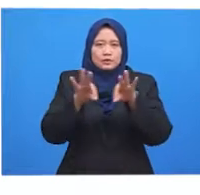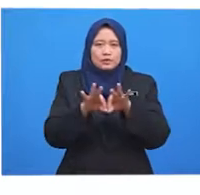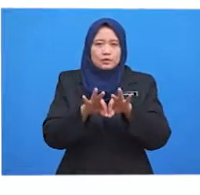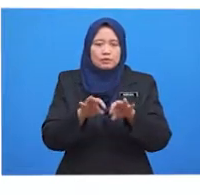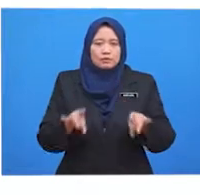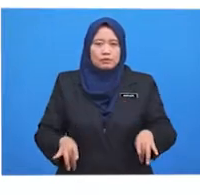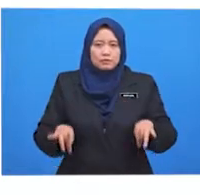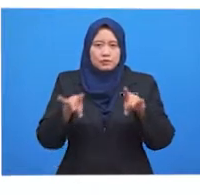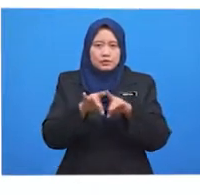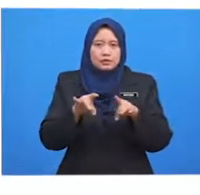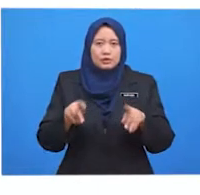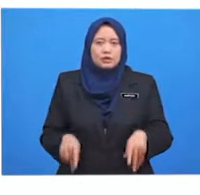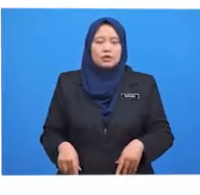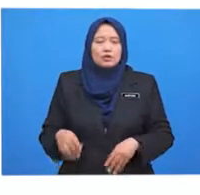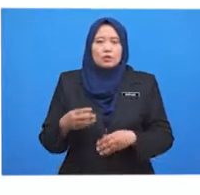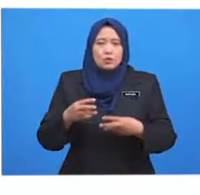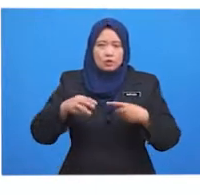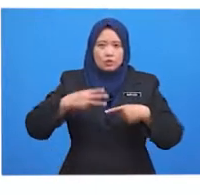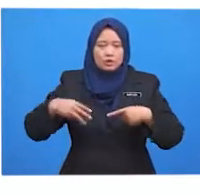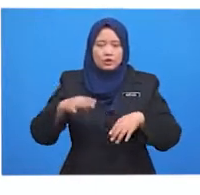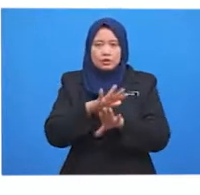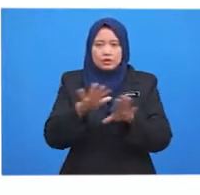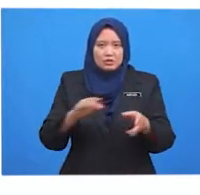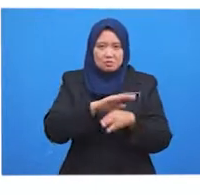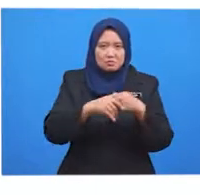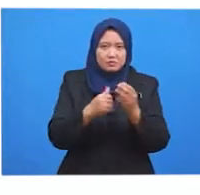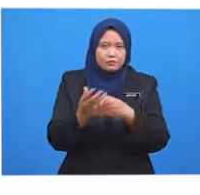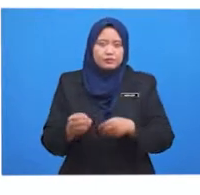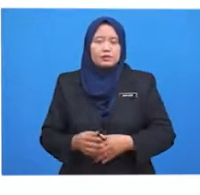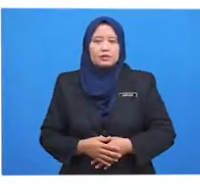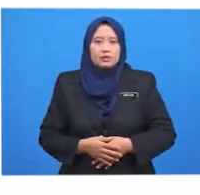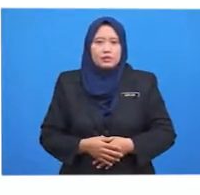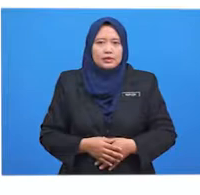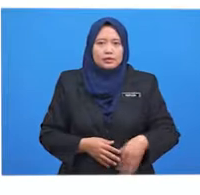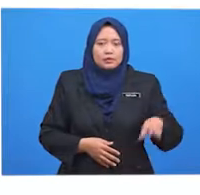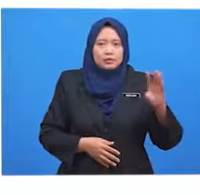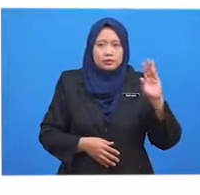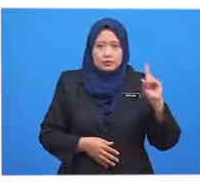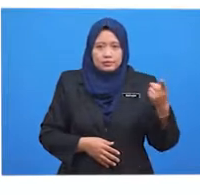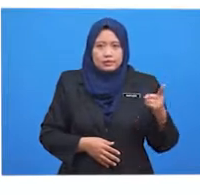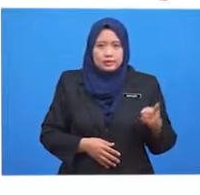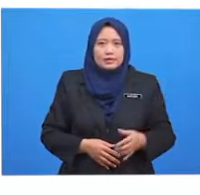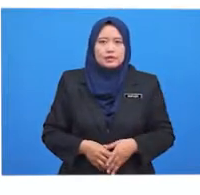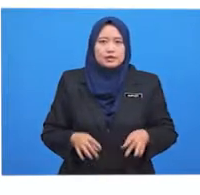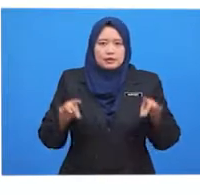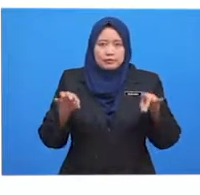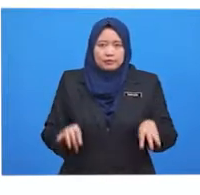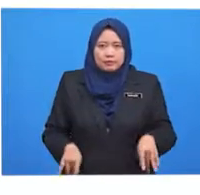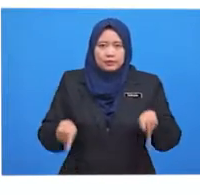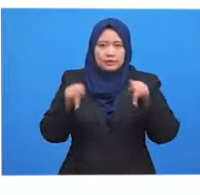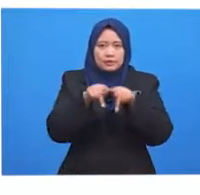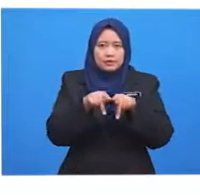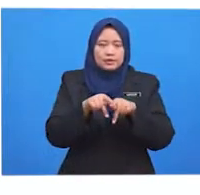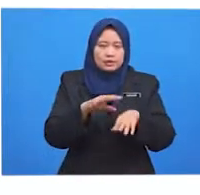tidak berbelit-belit. 11. Pastikan tangan kering. 12.